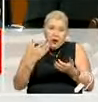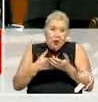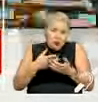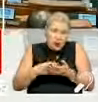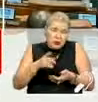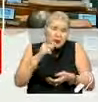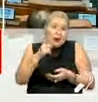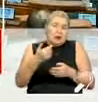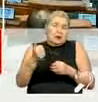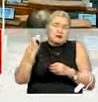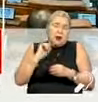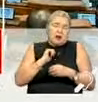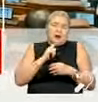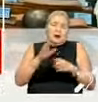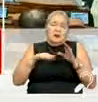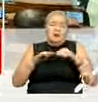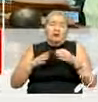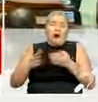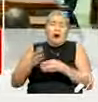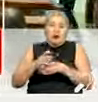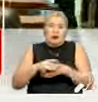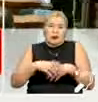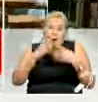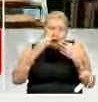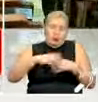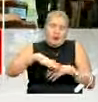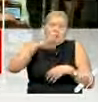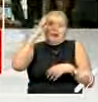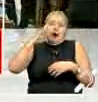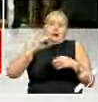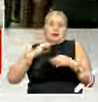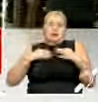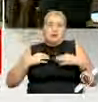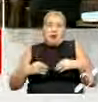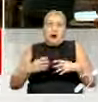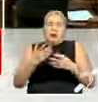coaliție guvernamentală care dispune de o majoritate confortabilă aici la nivelul Camerei Deputaților.